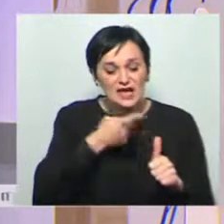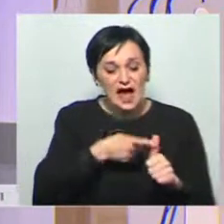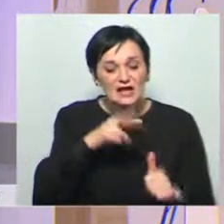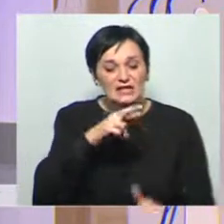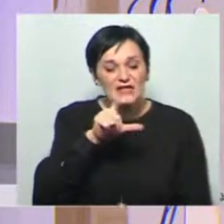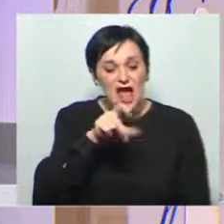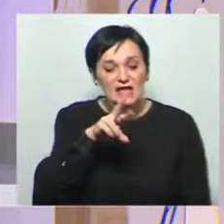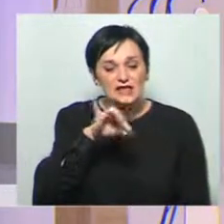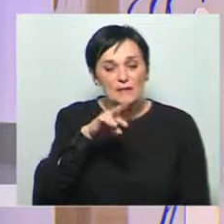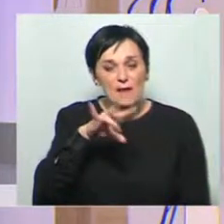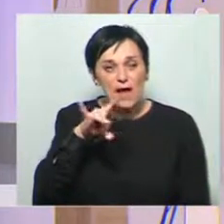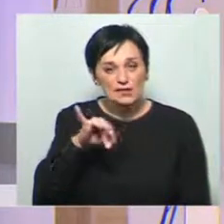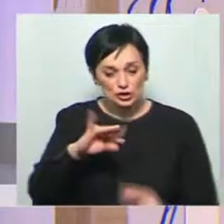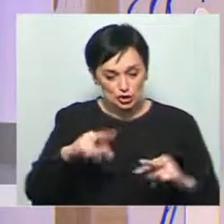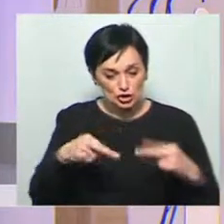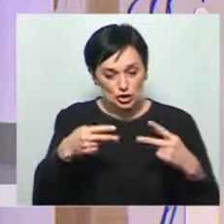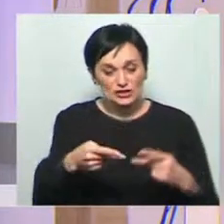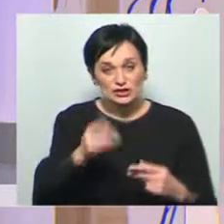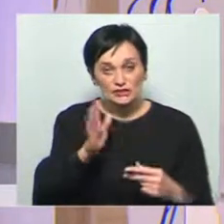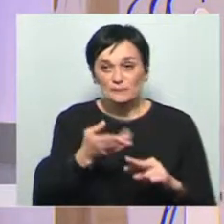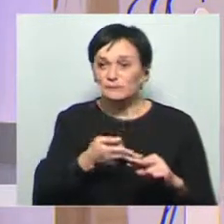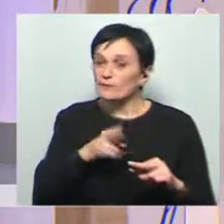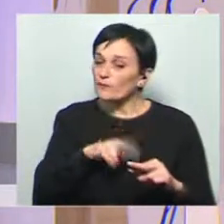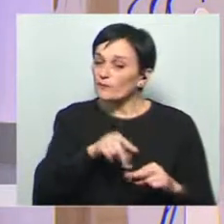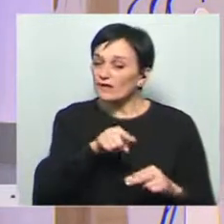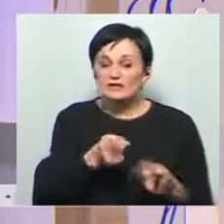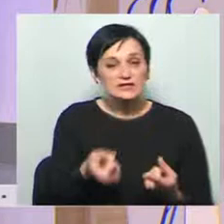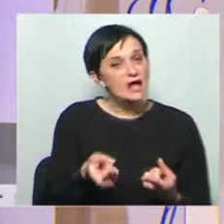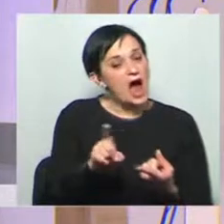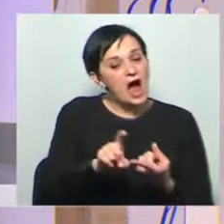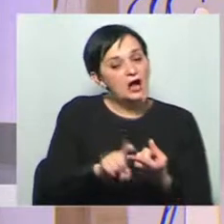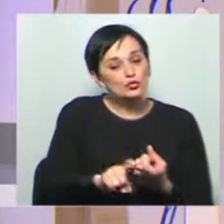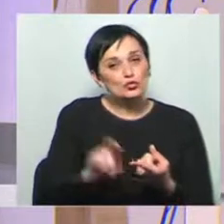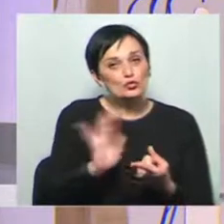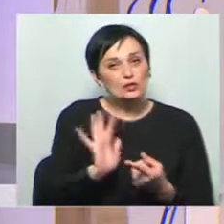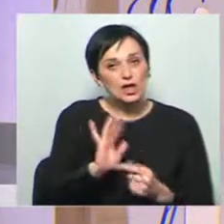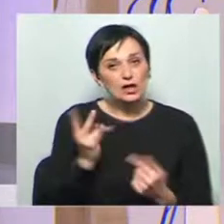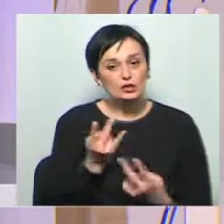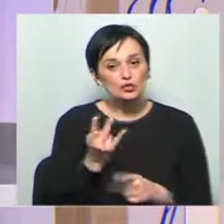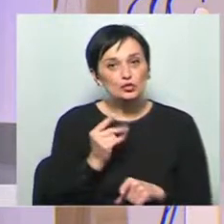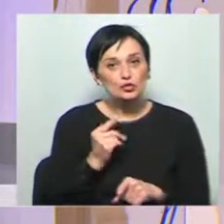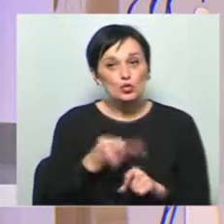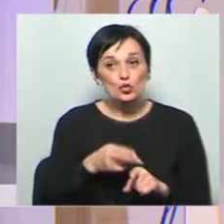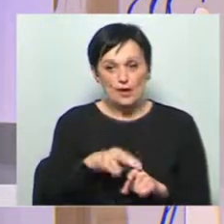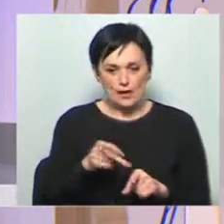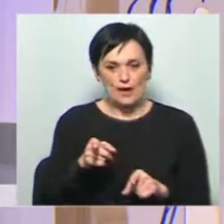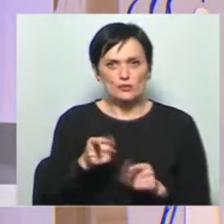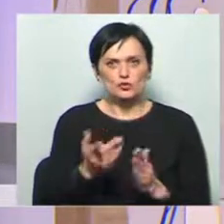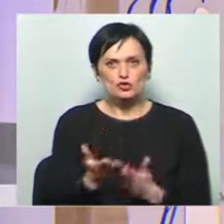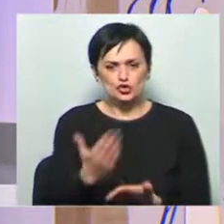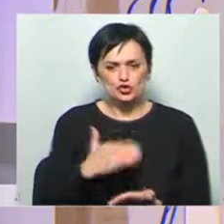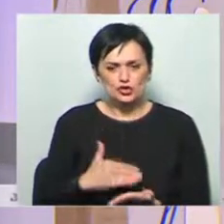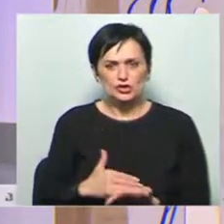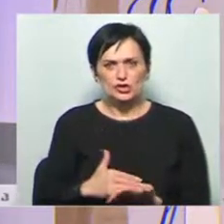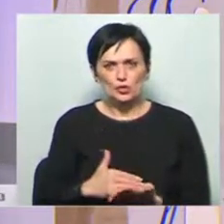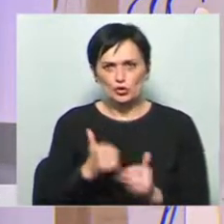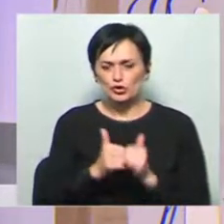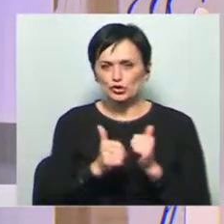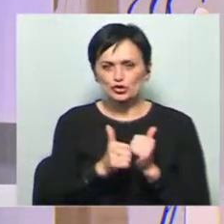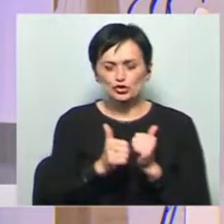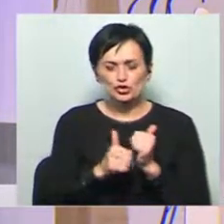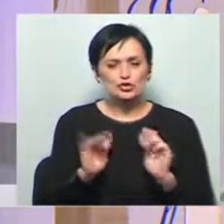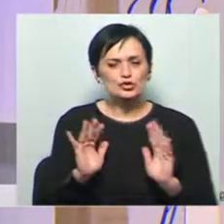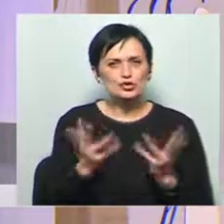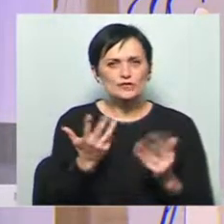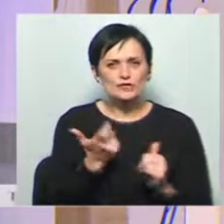დედიმერი. და ეს არ უნდა დაუკავშირონ ამ შემთხვევაში იმ დრამატულ შედეგებს, რომელზედაც ხშირ